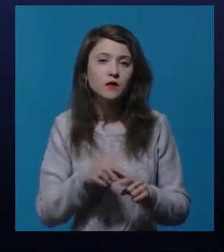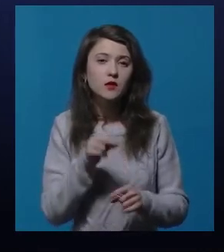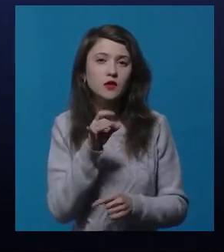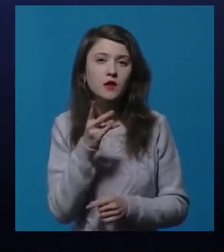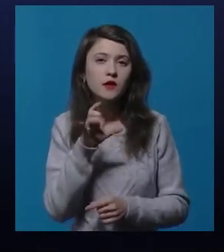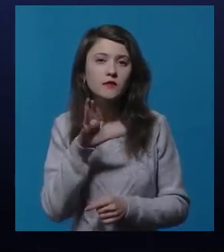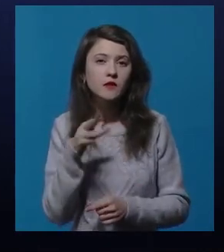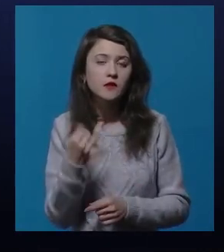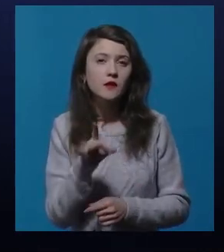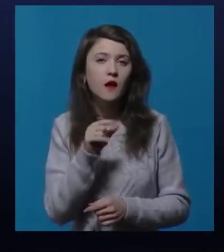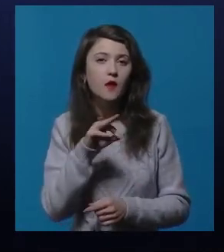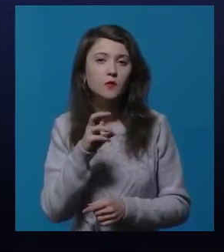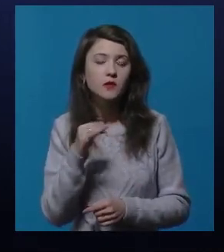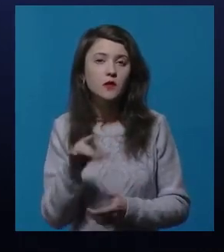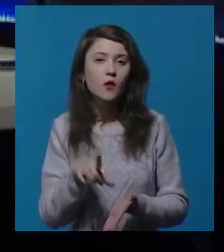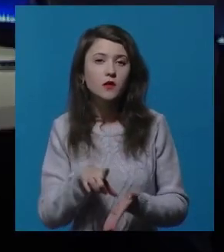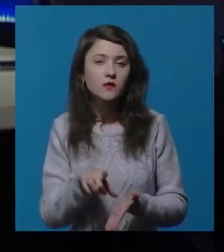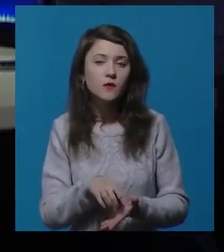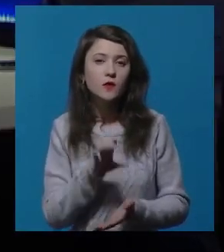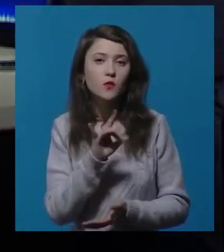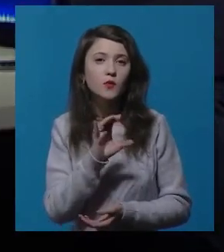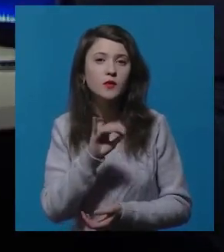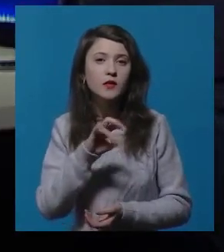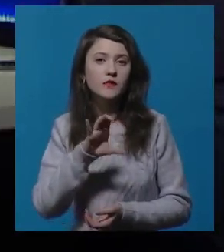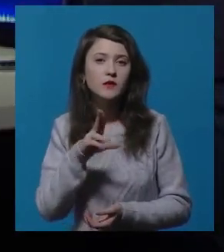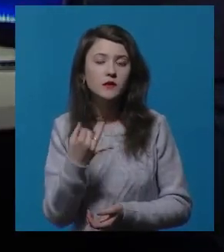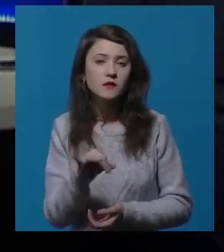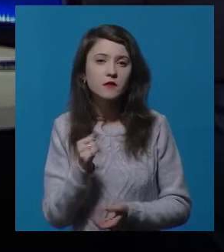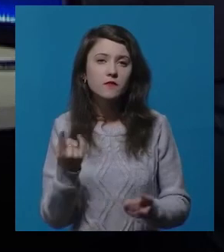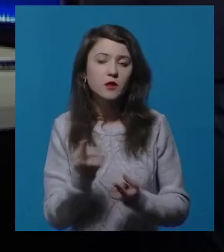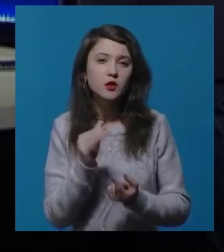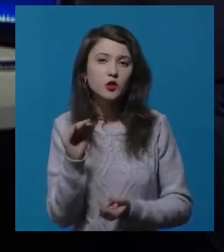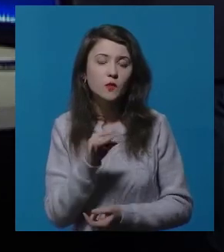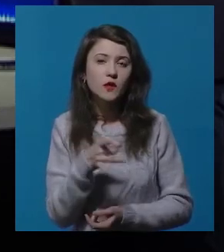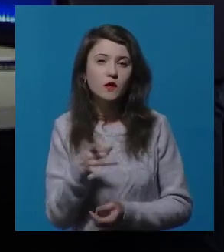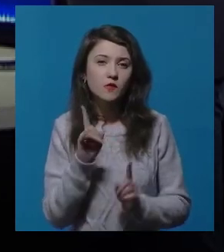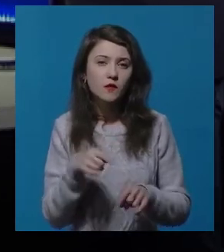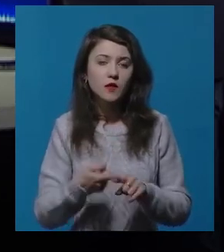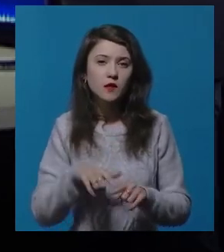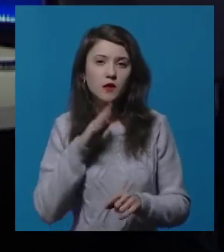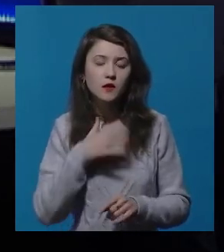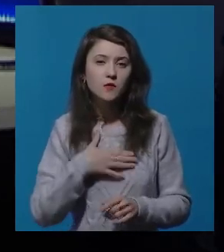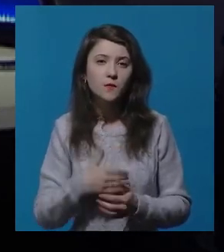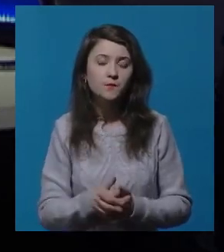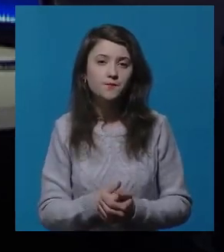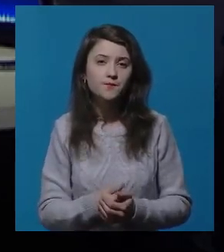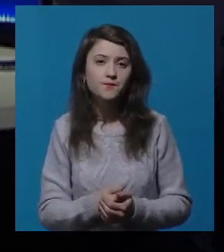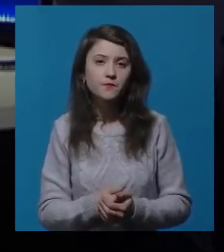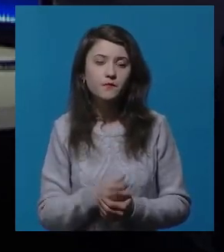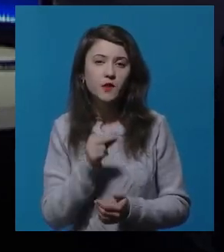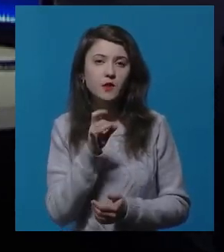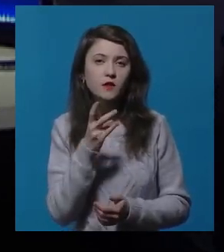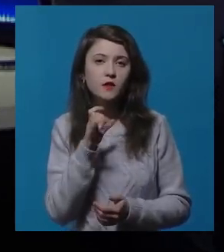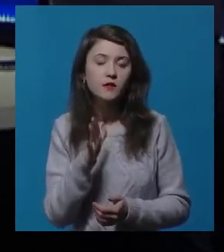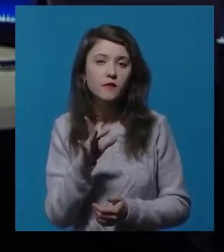Черняхівський, Радомишльський, Коростишівський, Брусилівський. І, звичайно, Житомирський район теж це наша юрисдикція. От в Черняхові,